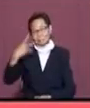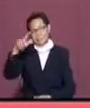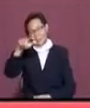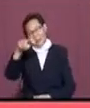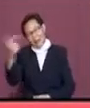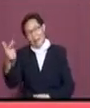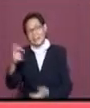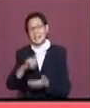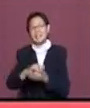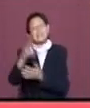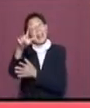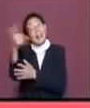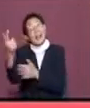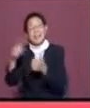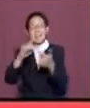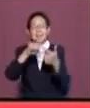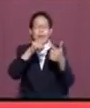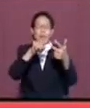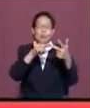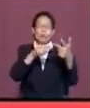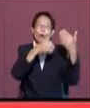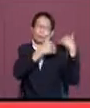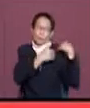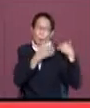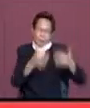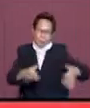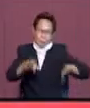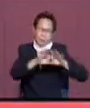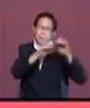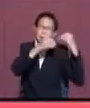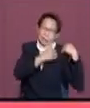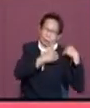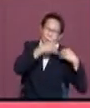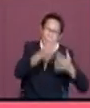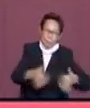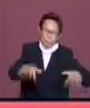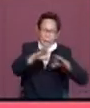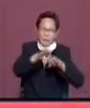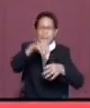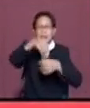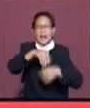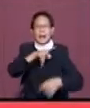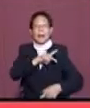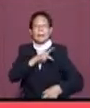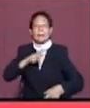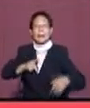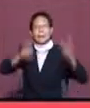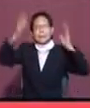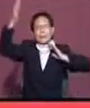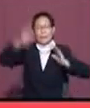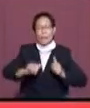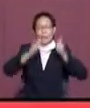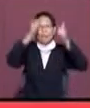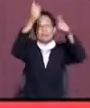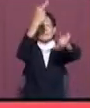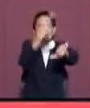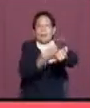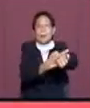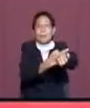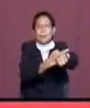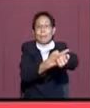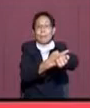Selain daripada itu, beberapa jawatan penting di dalam kabinet Malaysia buat pertama